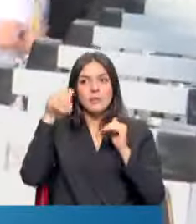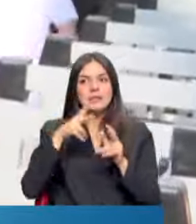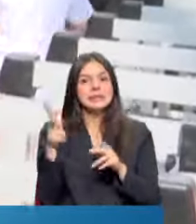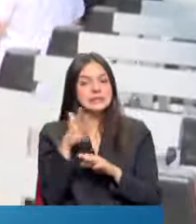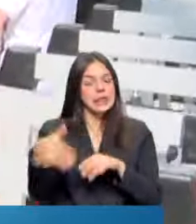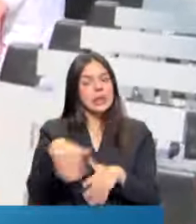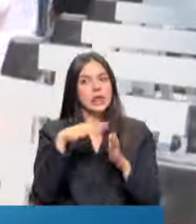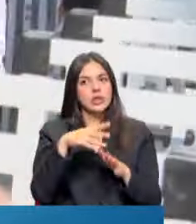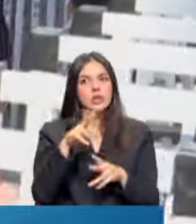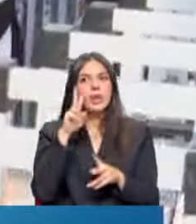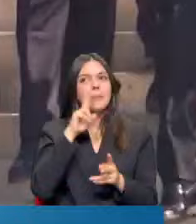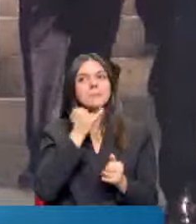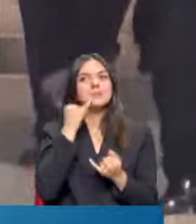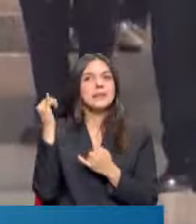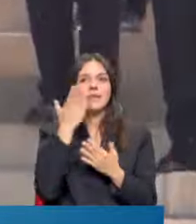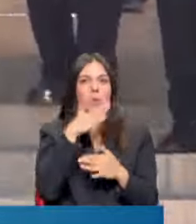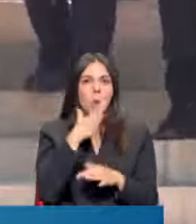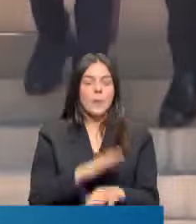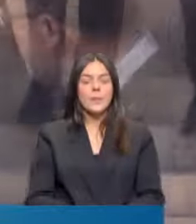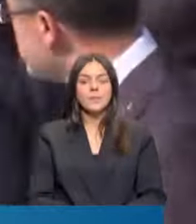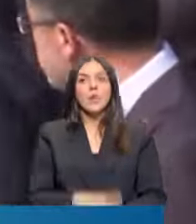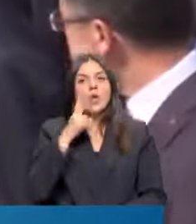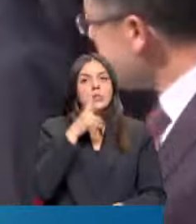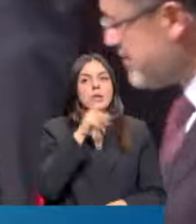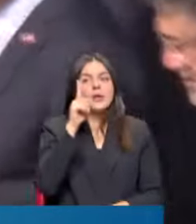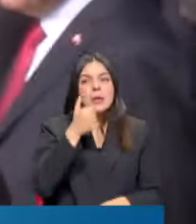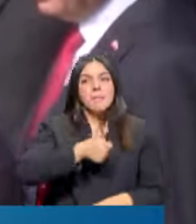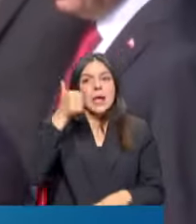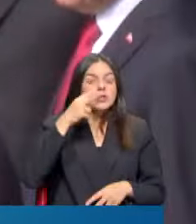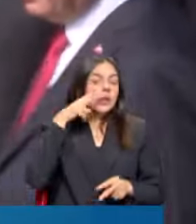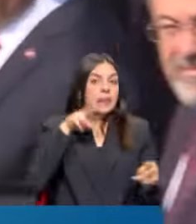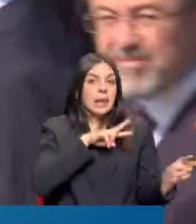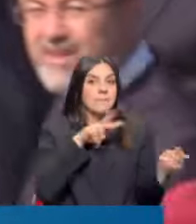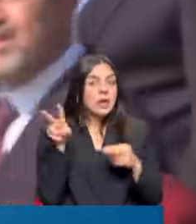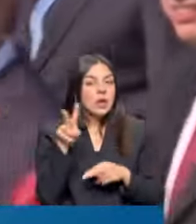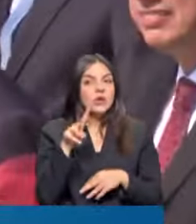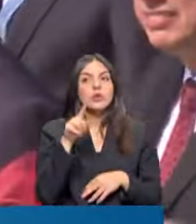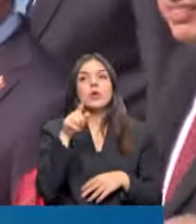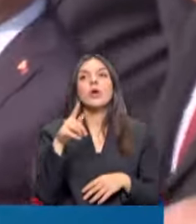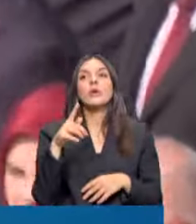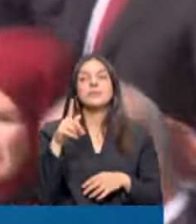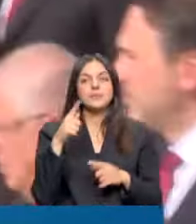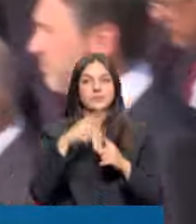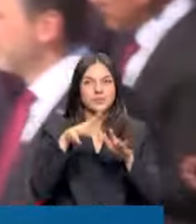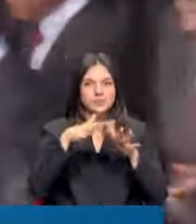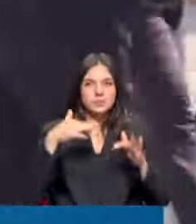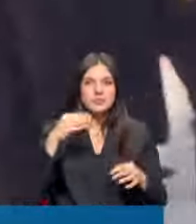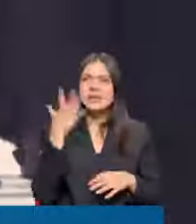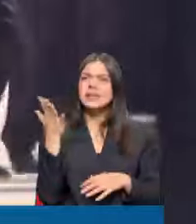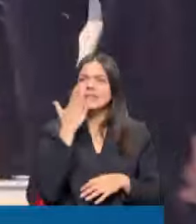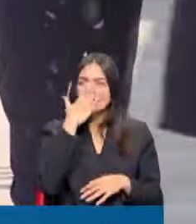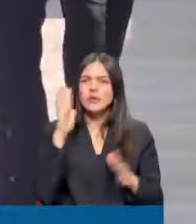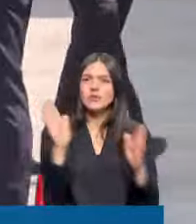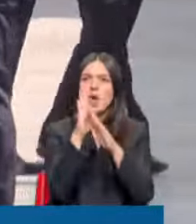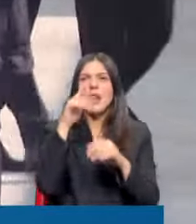ayrılıyor, Mozale'yi ziyaret etmeden. Gözler bir yandan da liderlerin üzerindeydi. Törende muhalefetten sadece İyi Parti lideri Müsavat Dervişoğlu